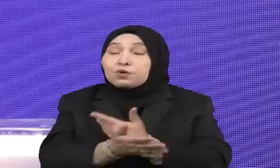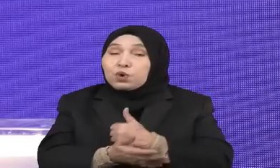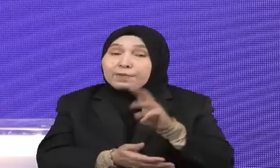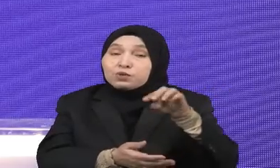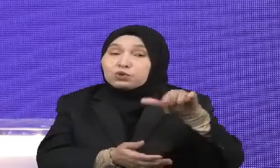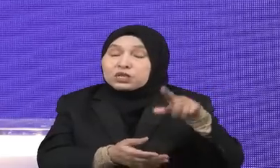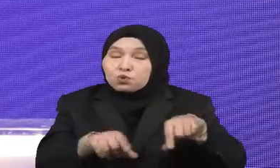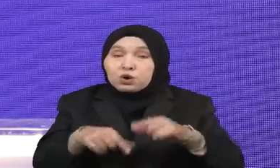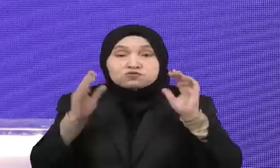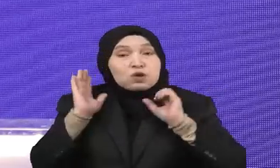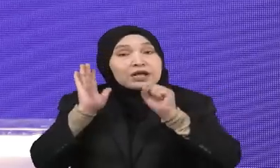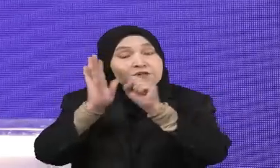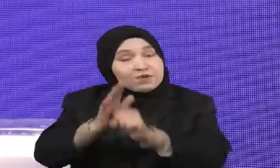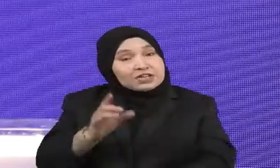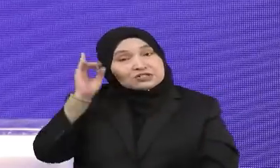MyQuran